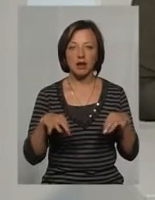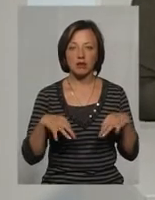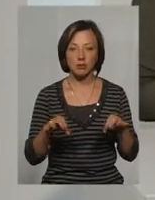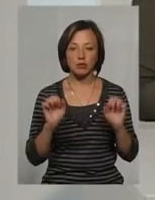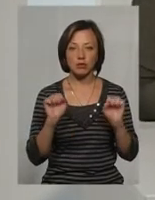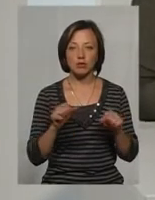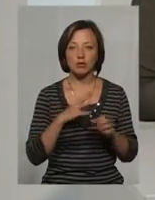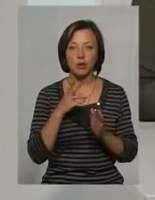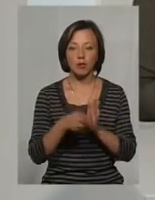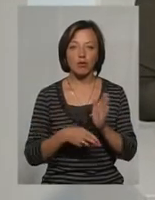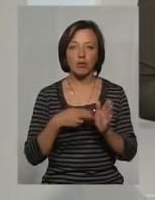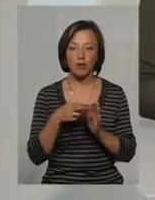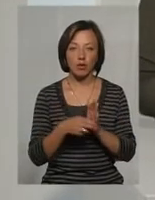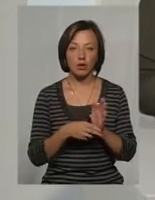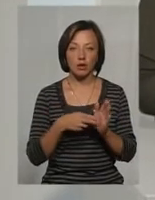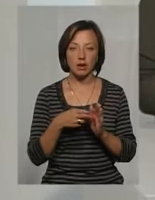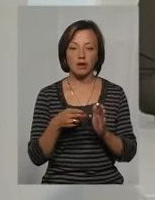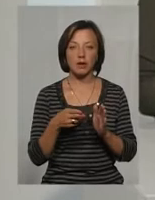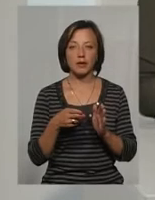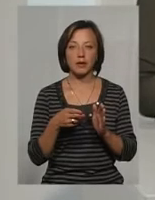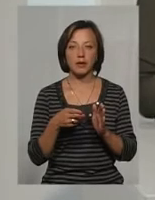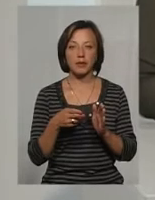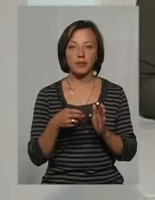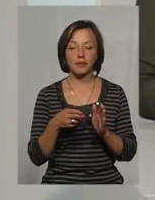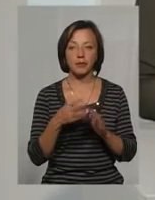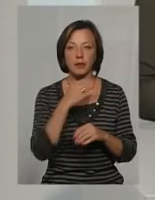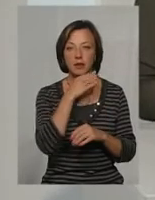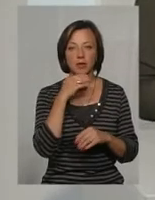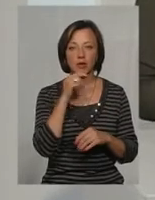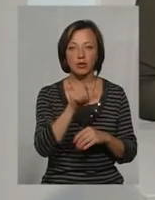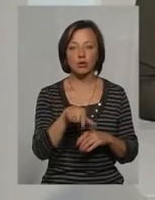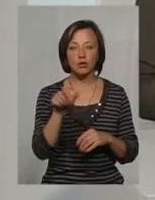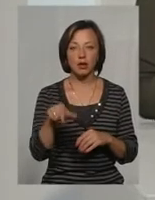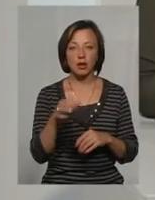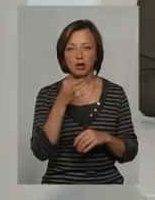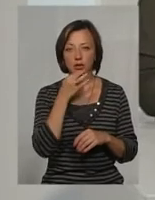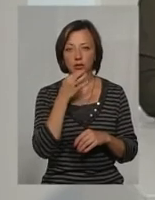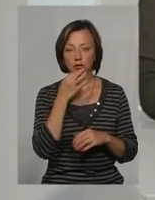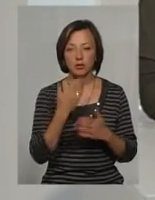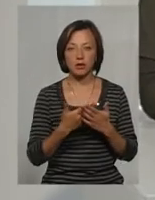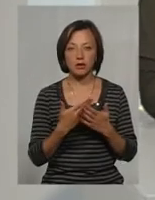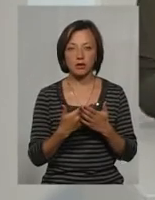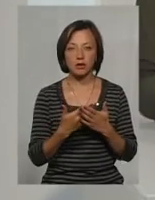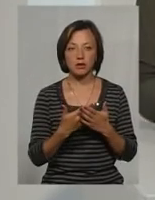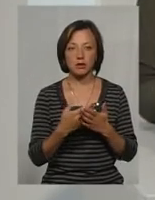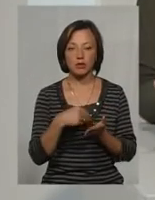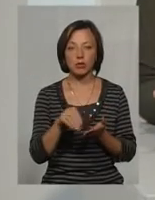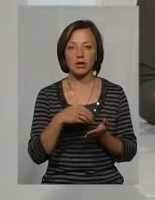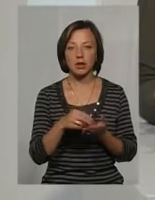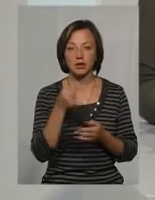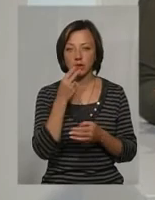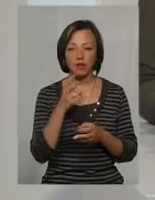може бути потяг. По-друге, це дуже багато людей люблять, ну, вони будуть купляти їжу